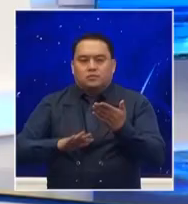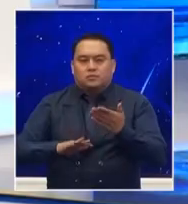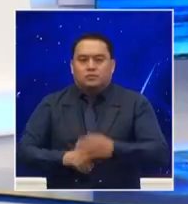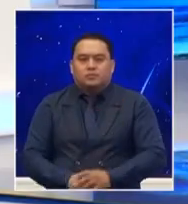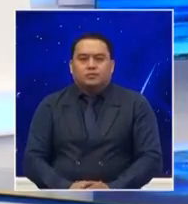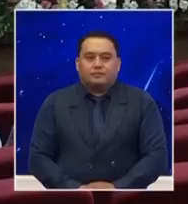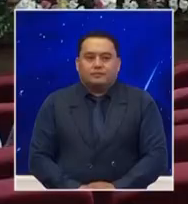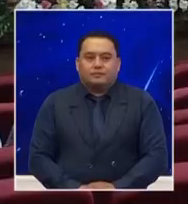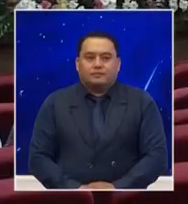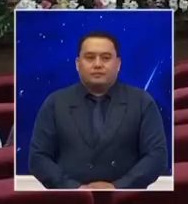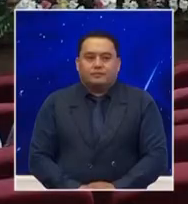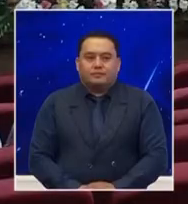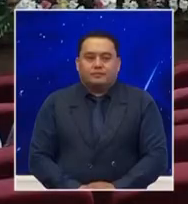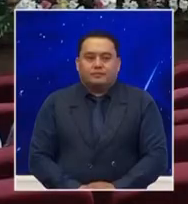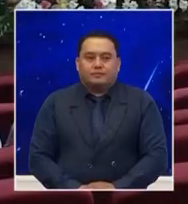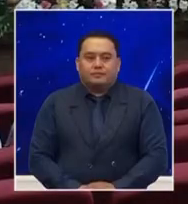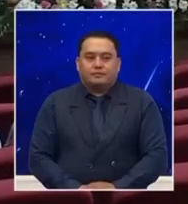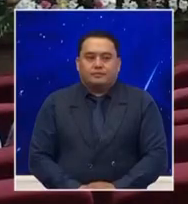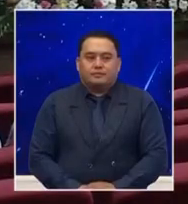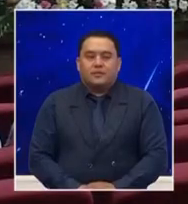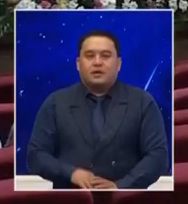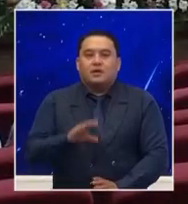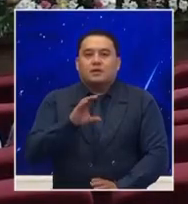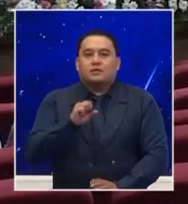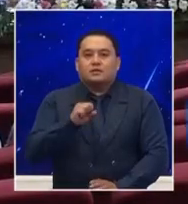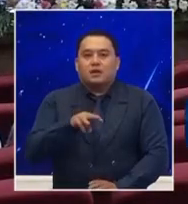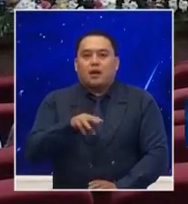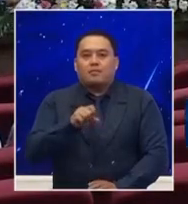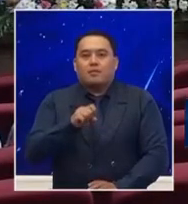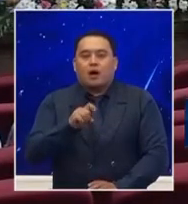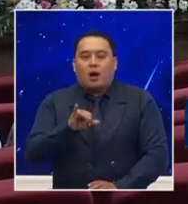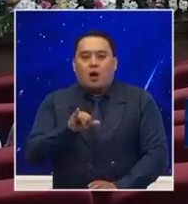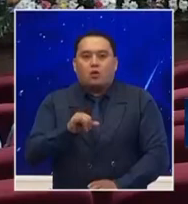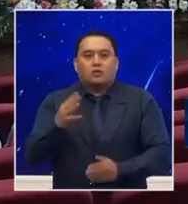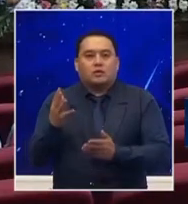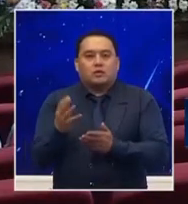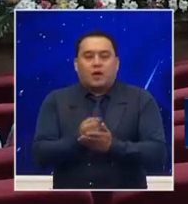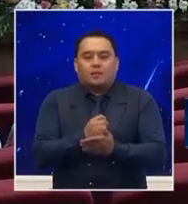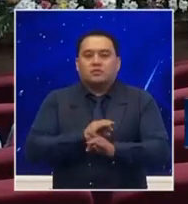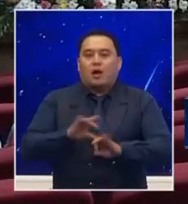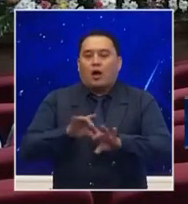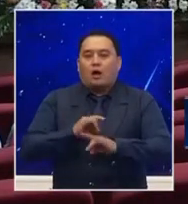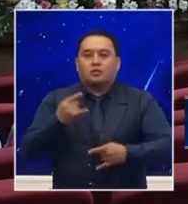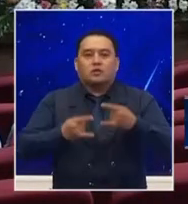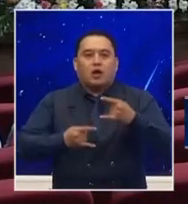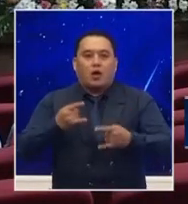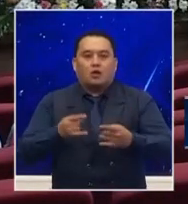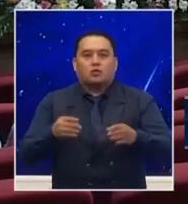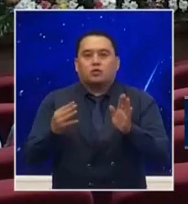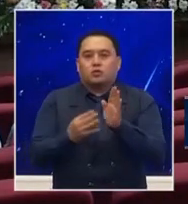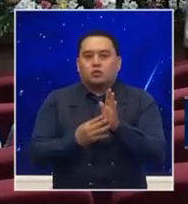айтсын. Биылғы самғау байқауы Жетісу телеарнасы үшін табысты болды деп айтуға болады. Ұжымның